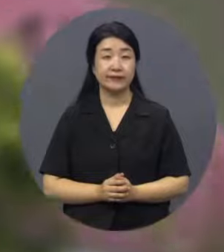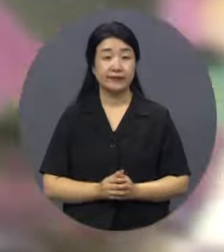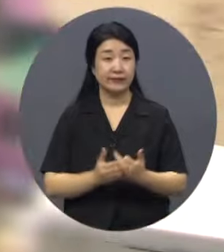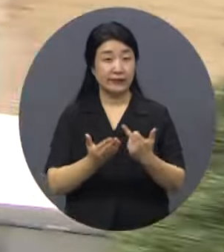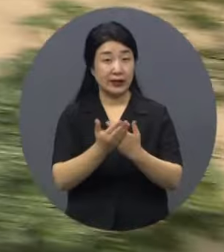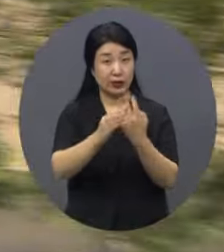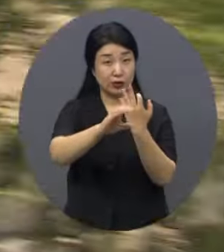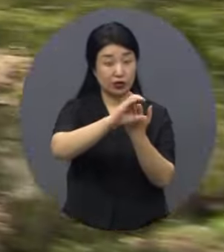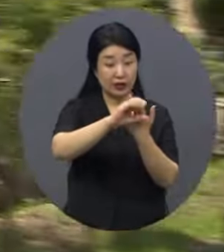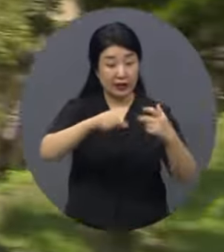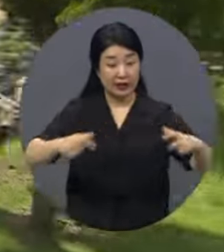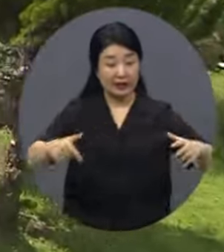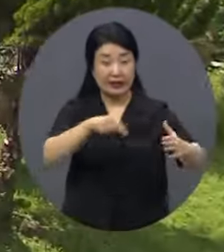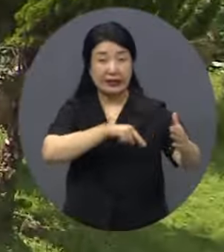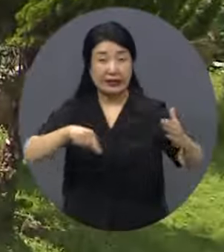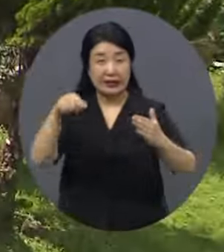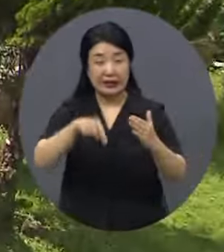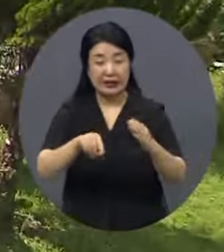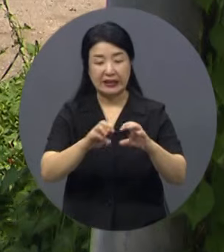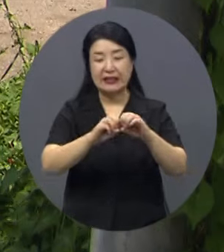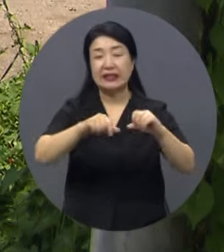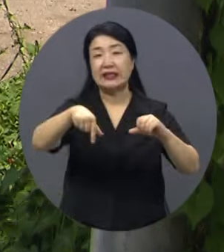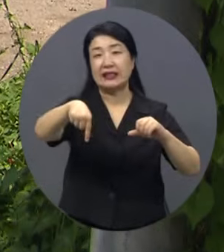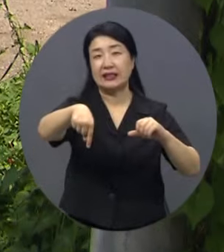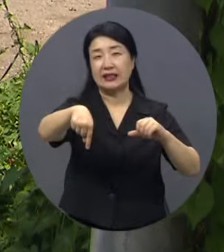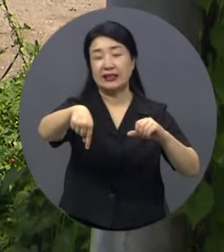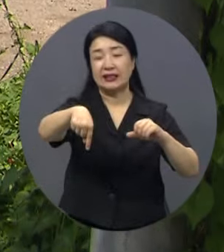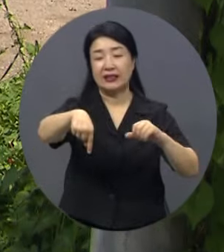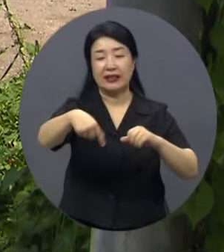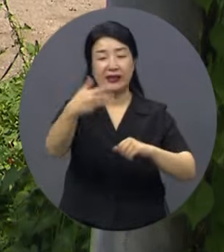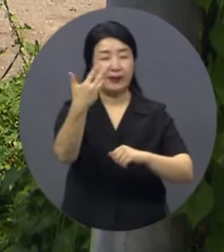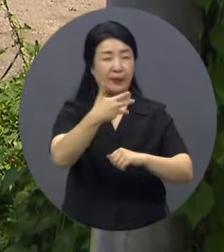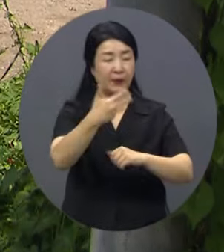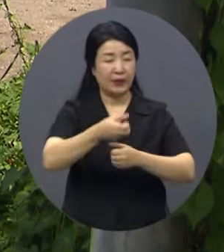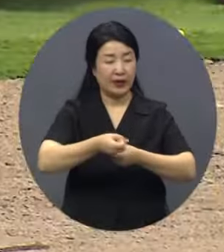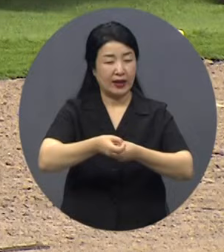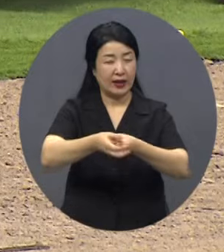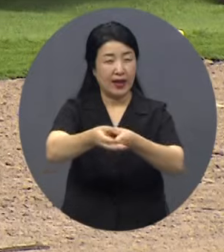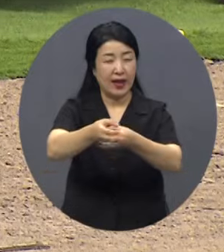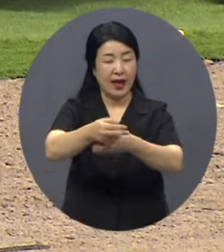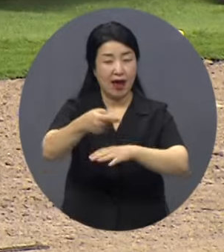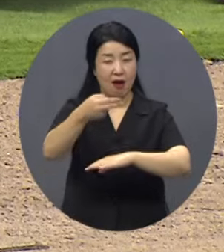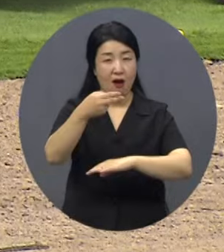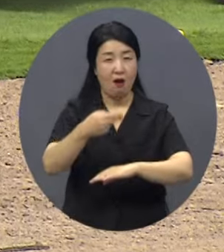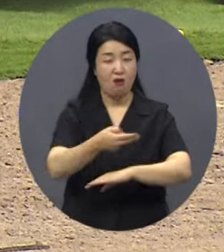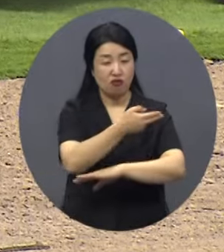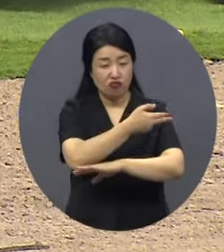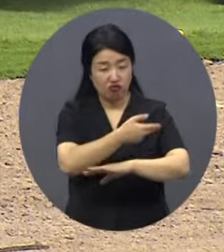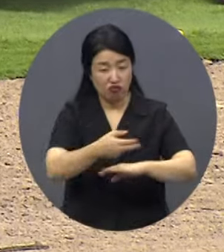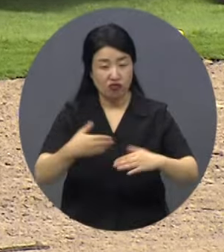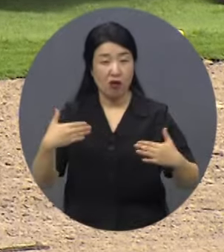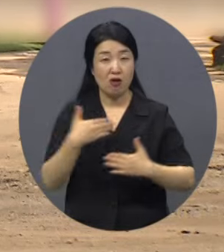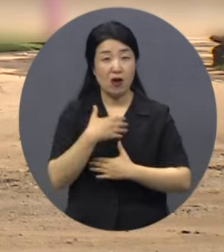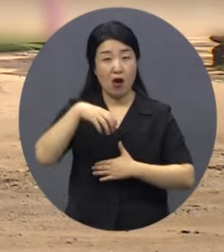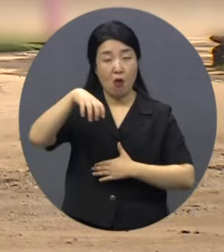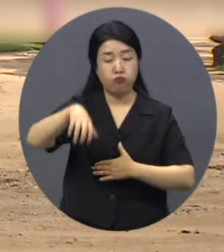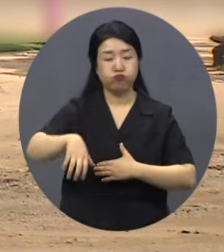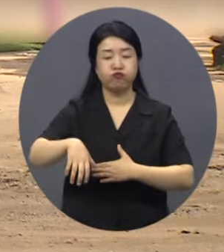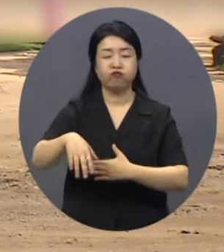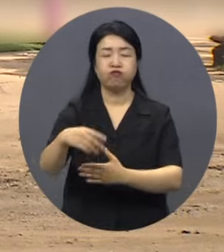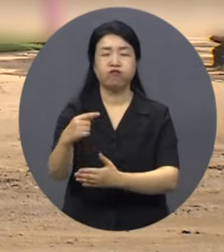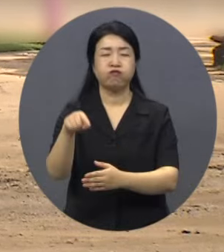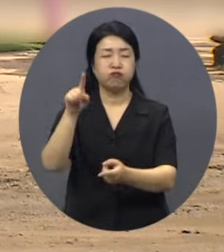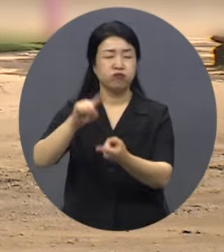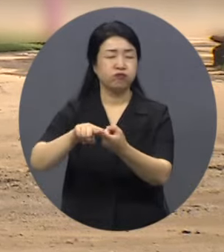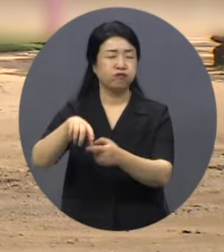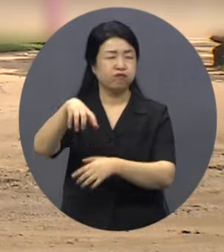제주 중산간 지역의 한 초지입니다. 8천여 제곱미터의 땅에 수영장 계단과 샤워 시설 등이 덩그러니 남아